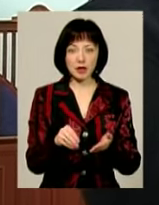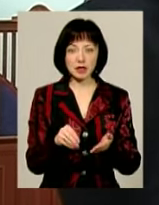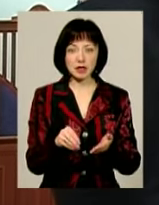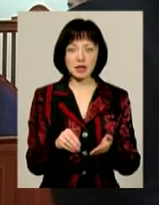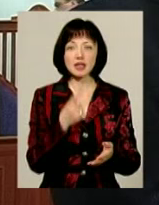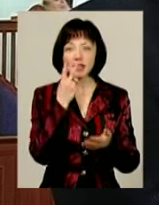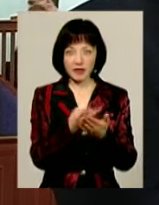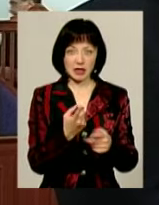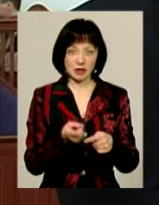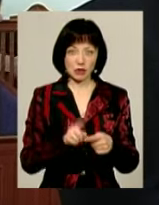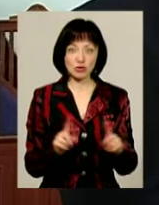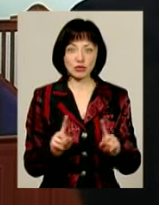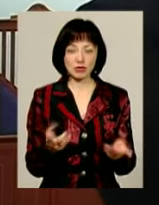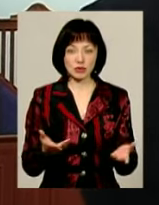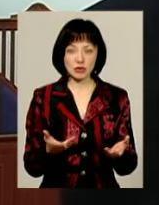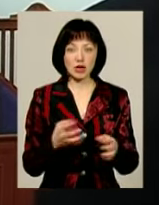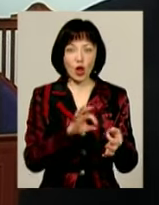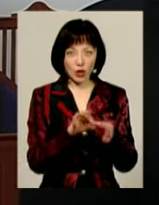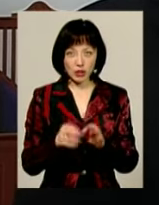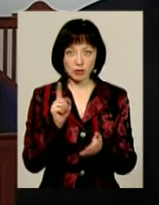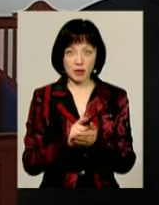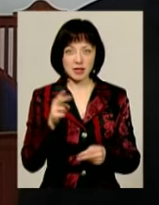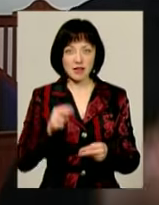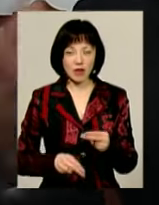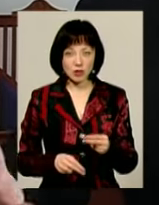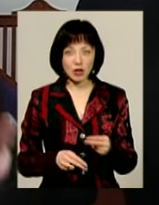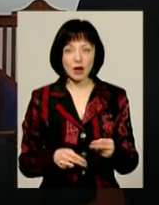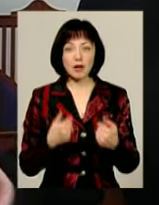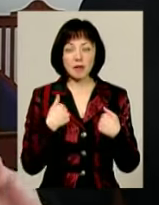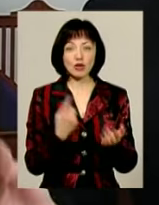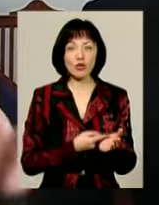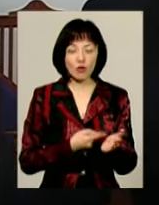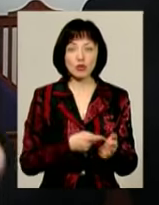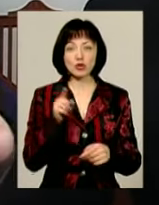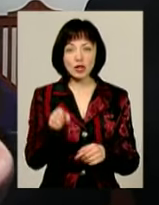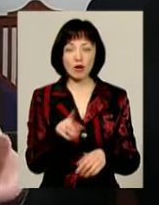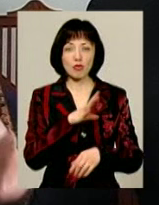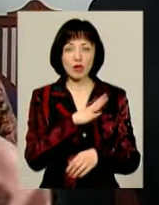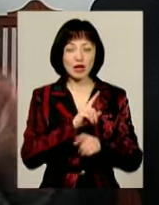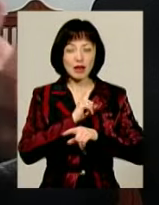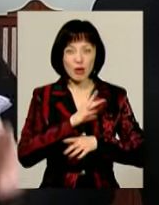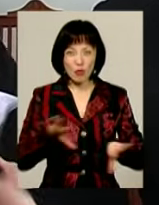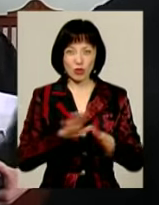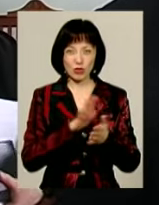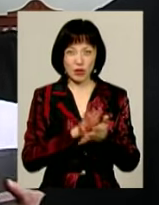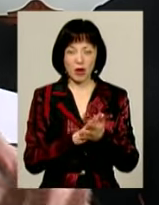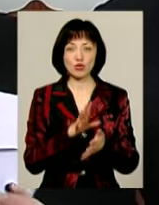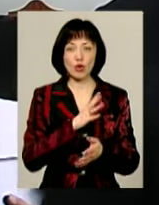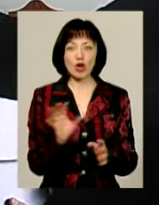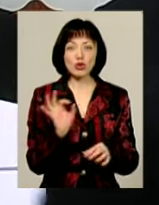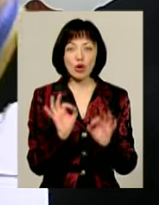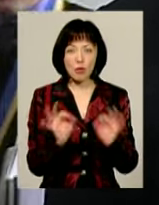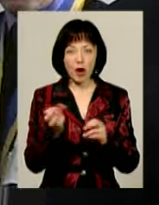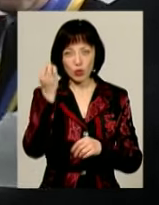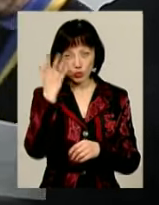Купити що і дивитися на нього, цілком логічно, що воно має завершуватись. Ми доводимо для того, щоб там якраз не було того сміття, а щоб було нормально,